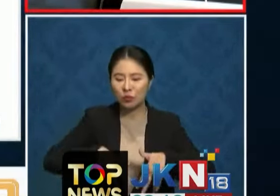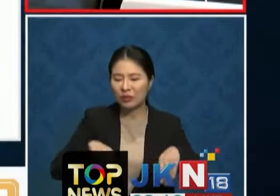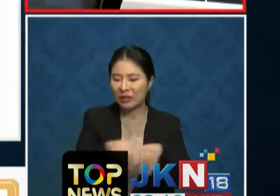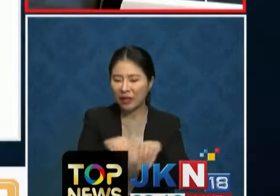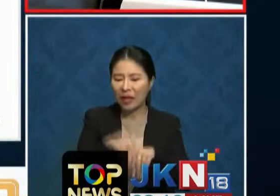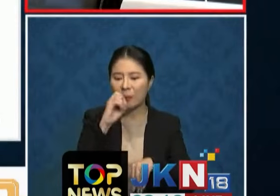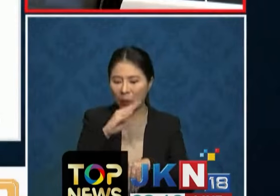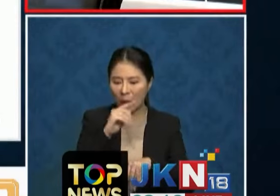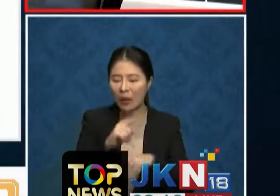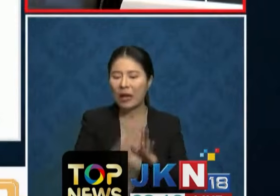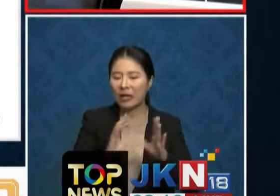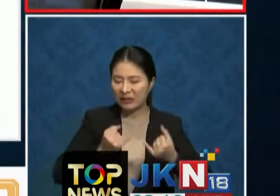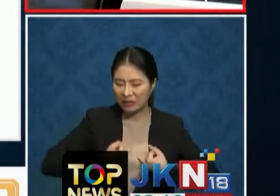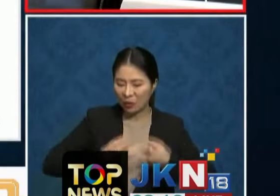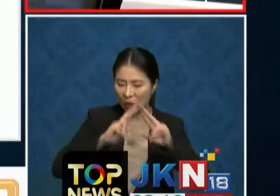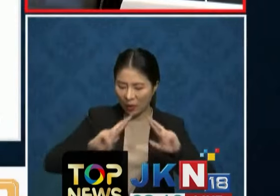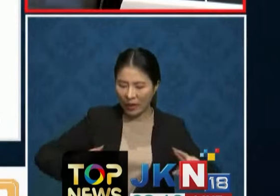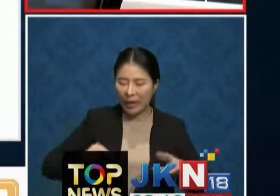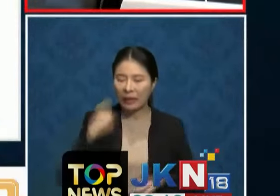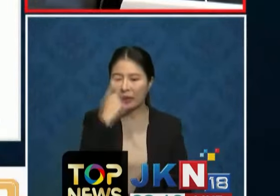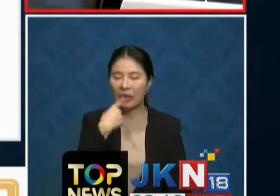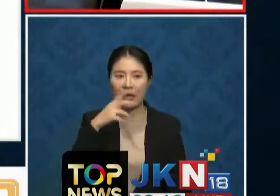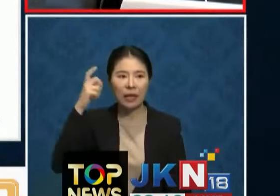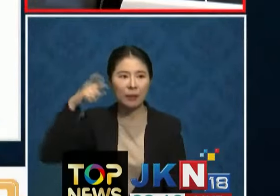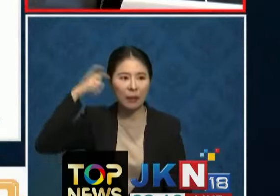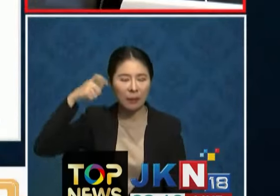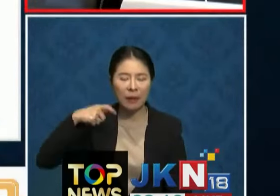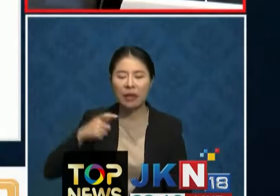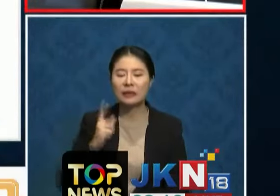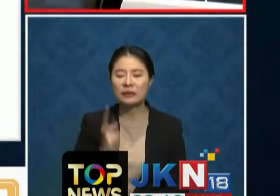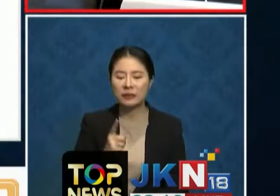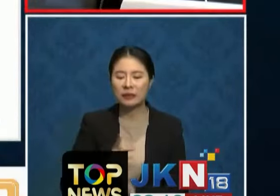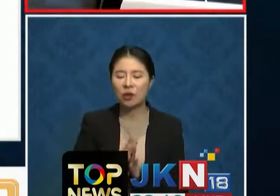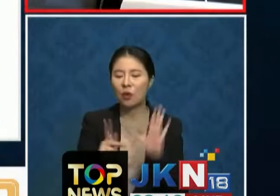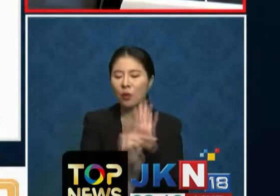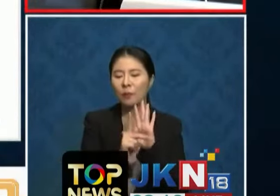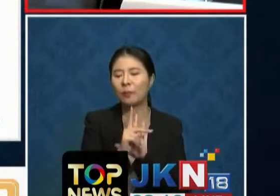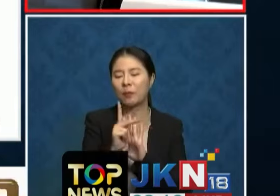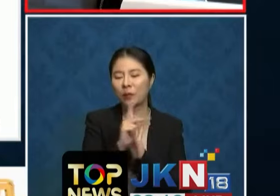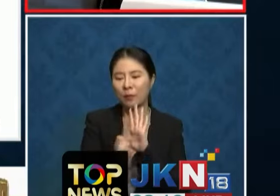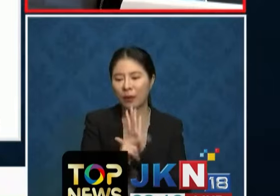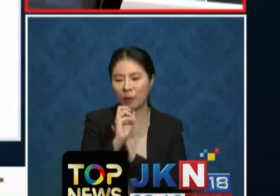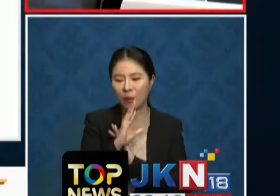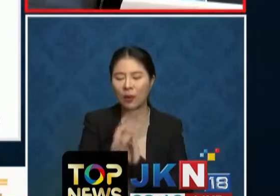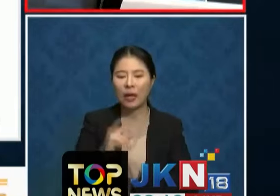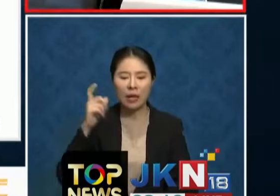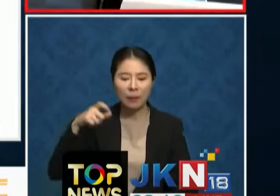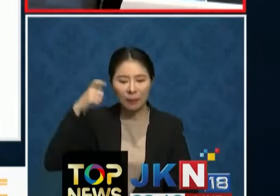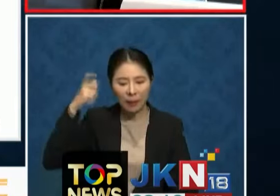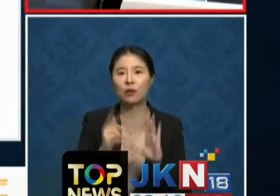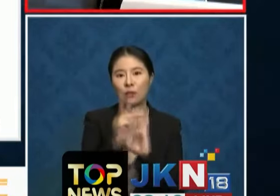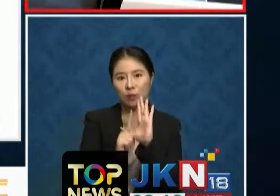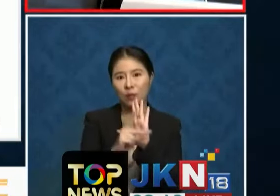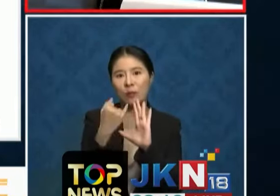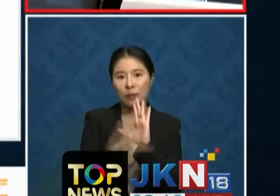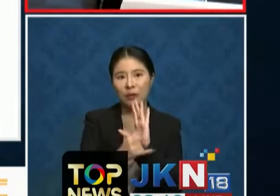ไม่มีพยานไม่มีหลักฐานไม่ได้มีการค้นหามานอกจากคำว่าดิฉันได้รับการร้องเรียนมีคนมาบอกดิ